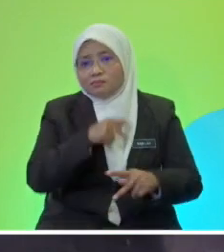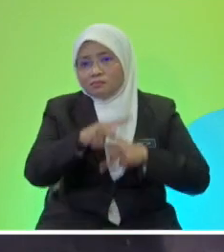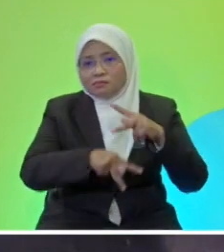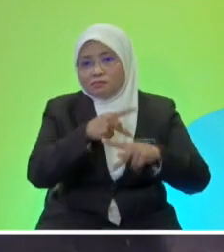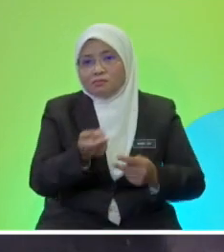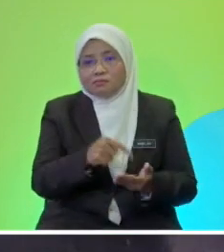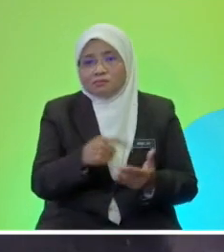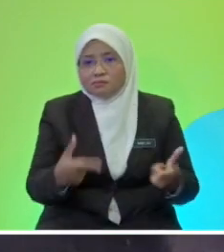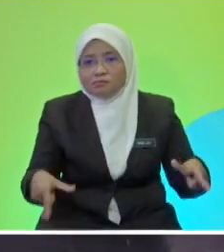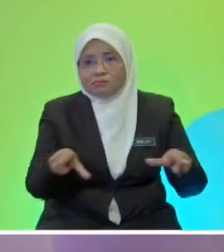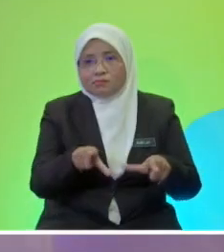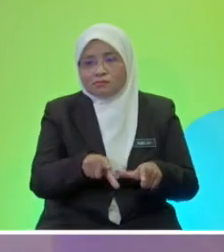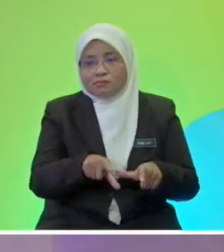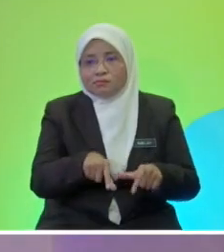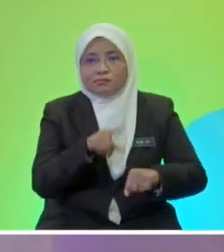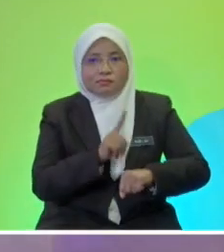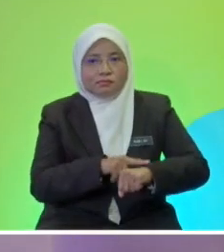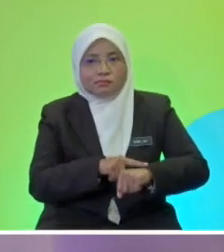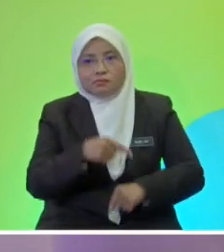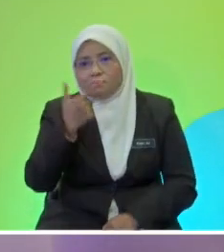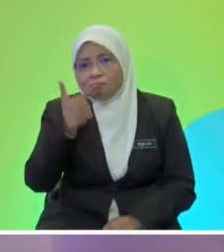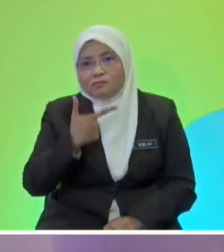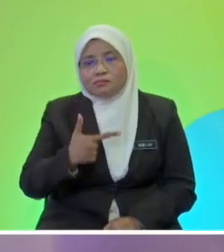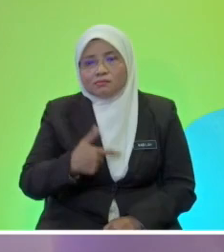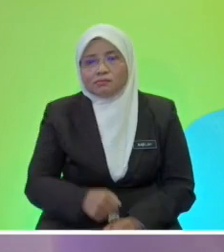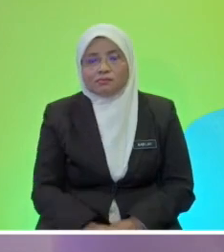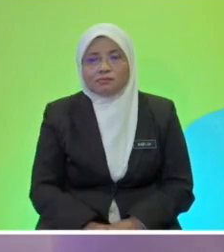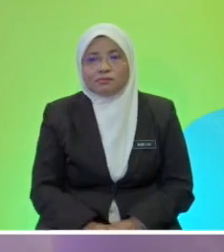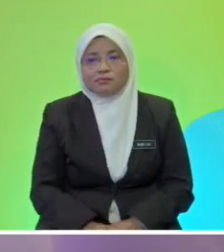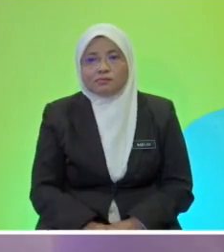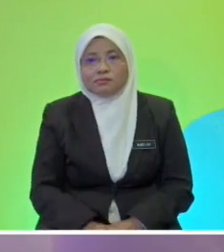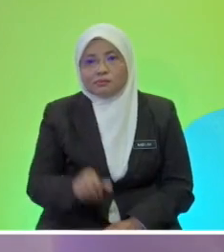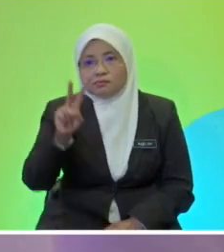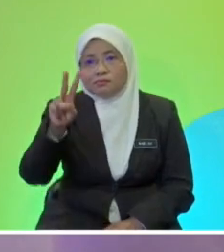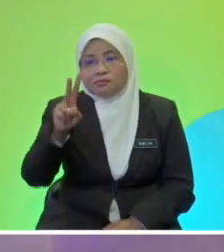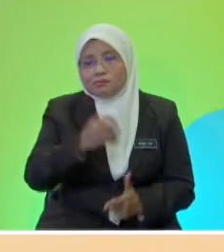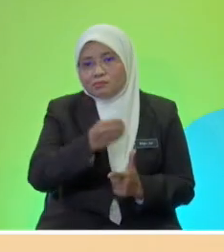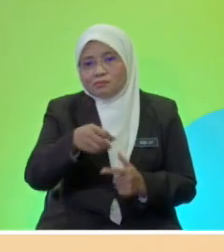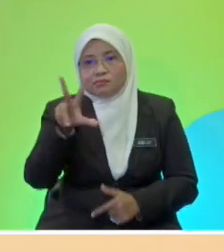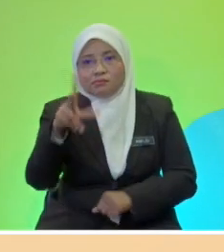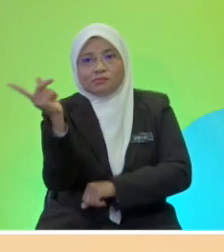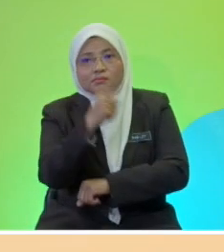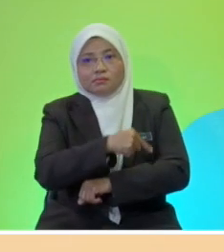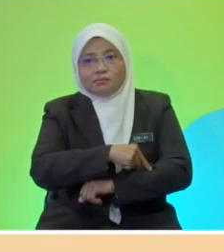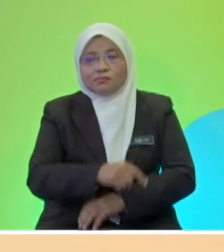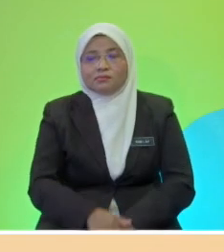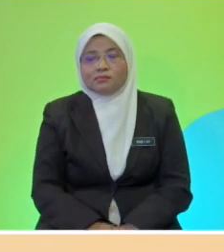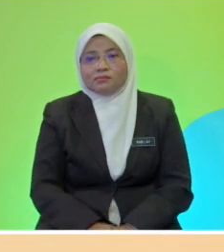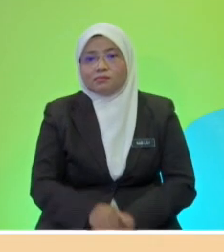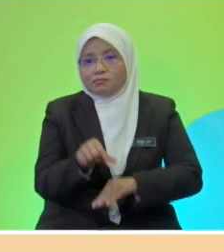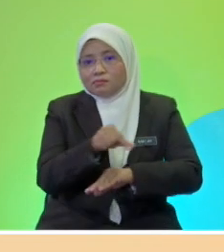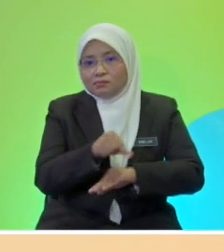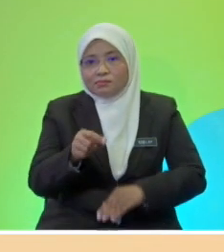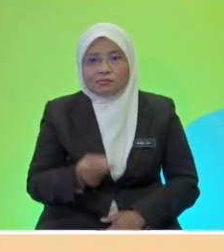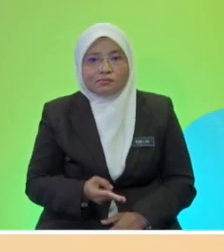mengambil massa selama 2 atau 3 Hari Untuk diinkubasi kan dia oke oke dan penggunaan bahan kimia